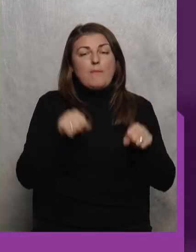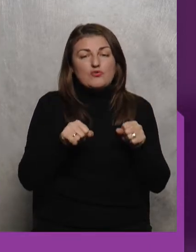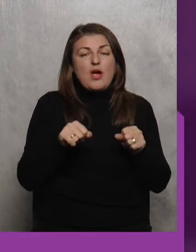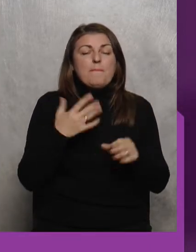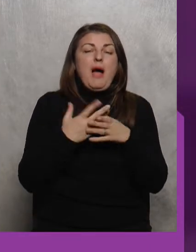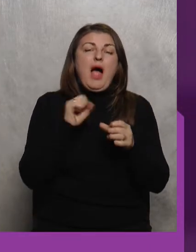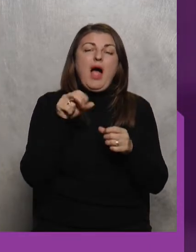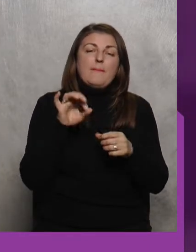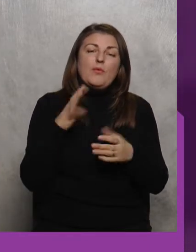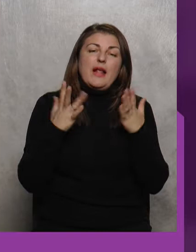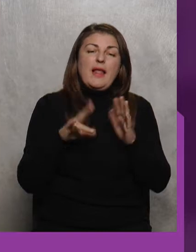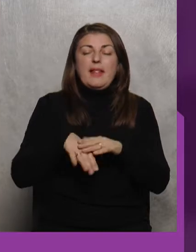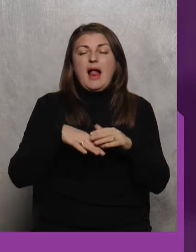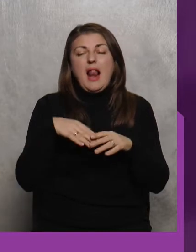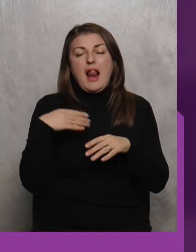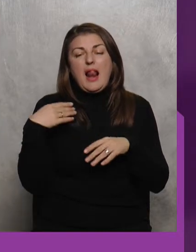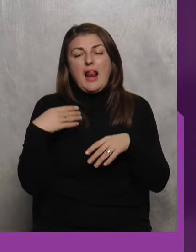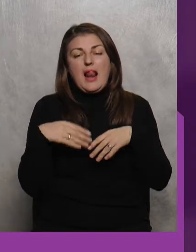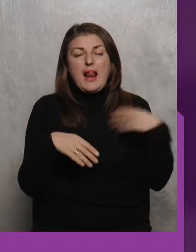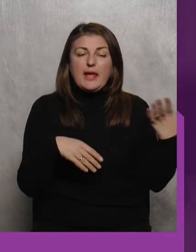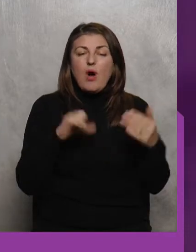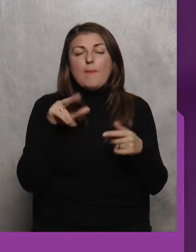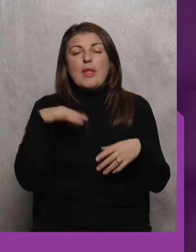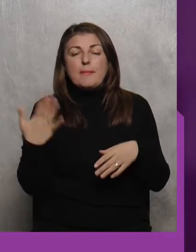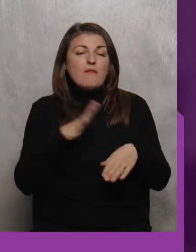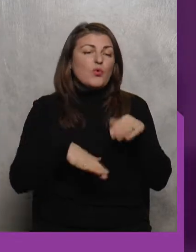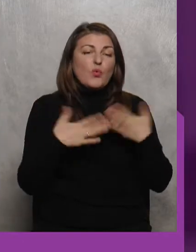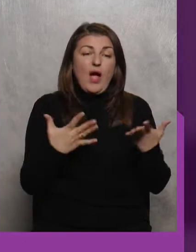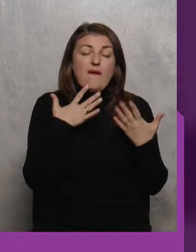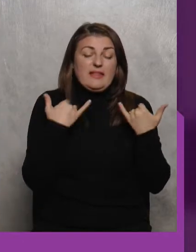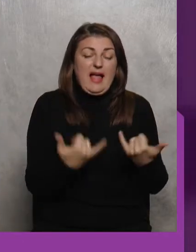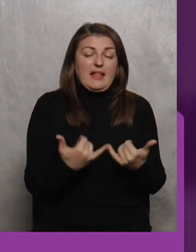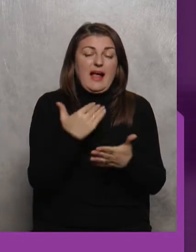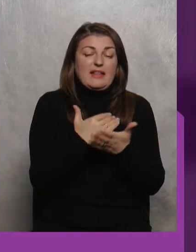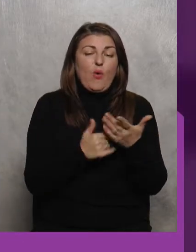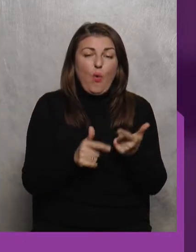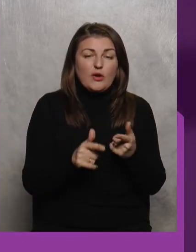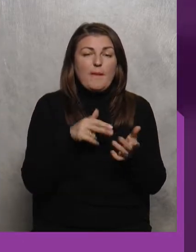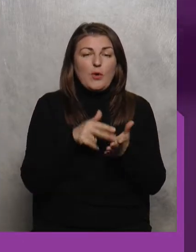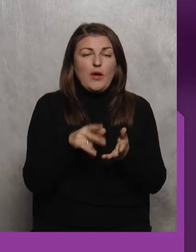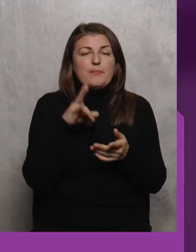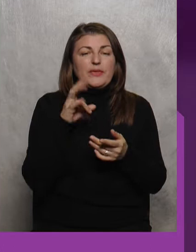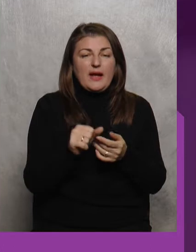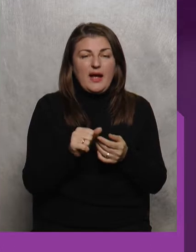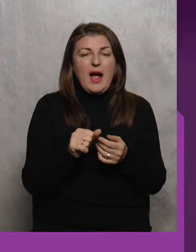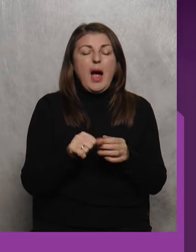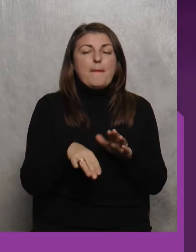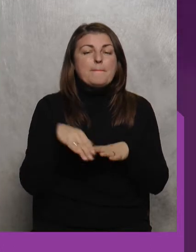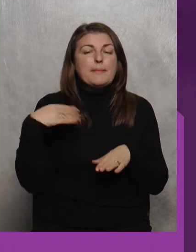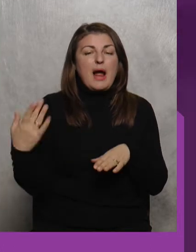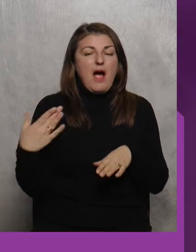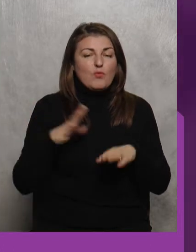на ліву або тільки на праву руку. Ну, дана категорія проходить на праву